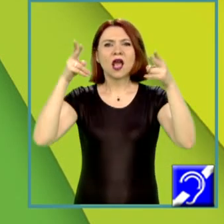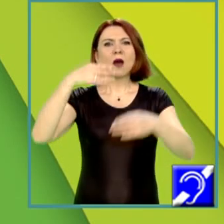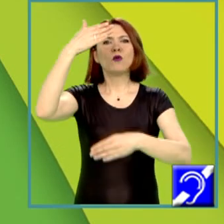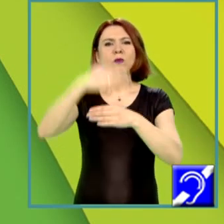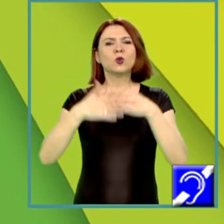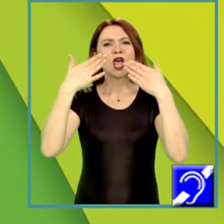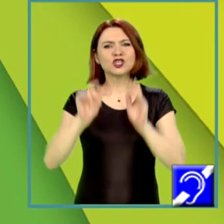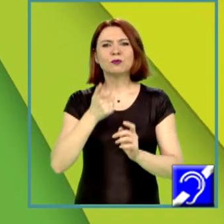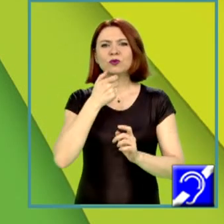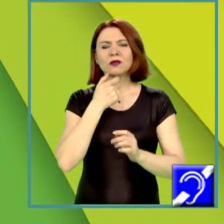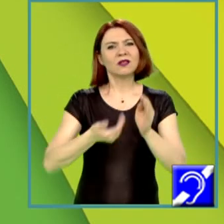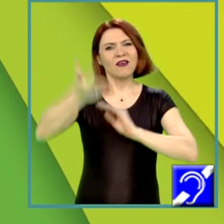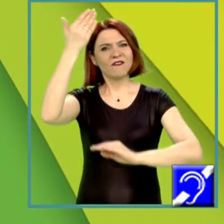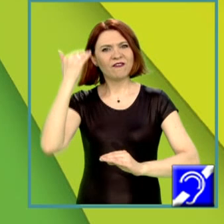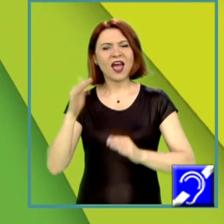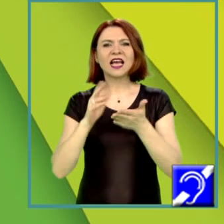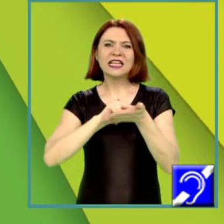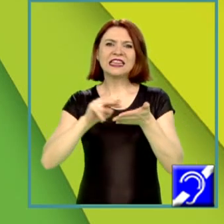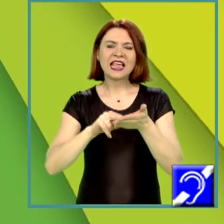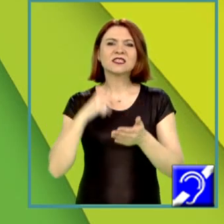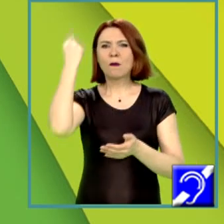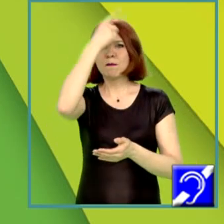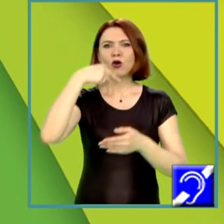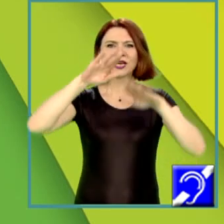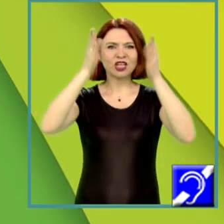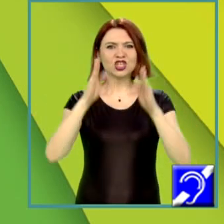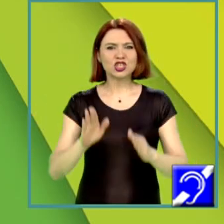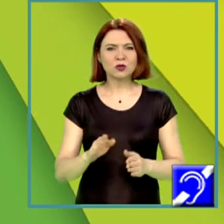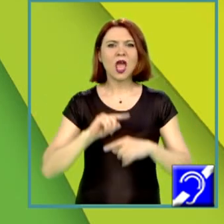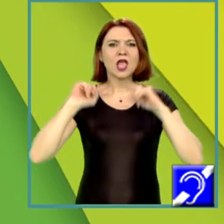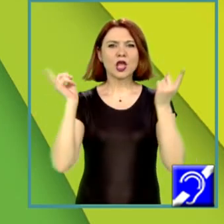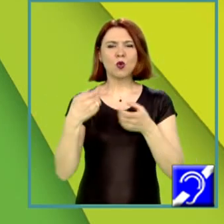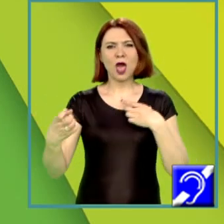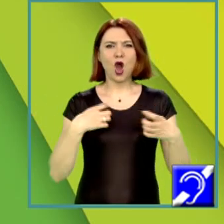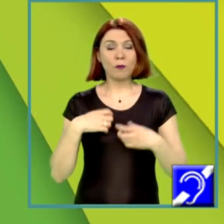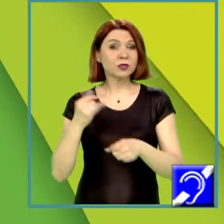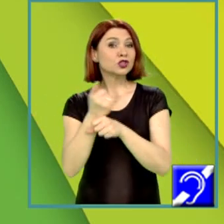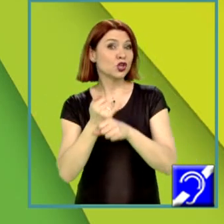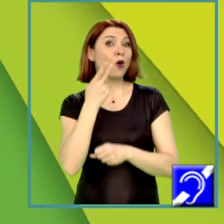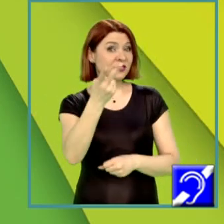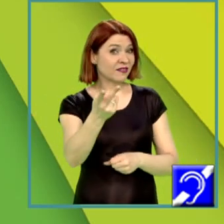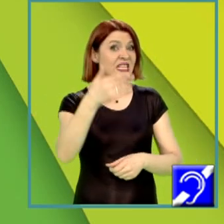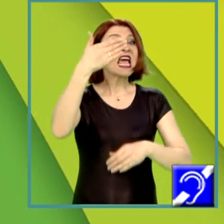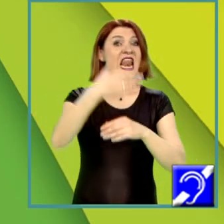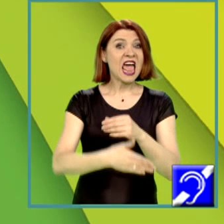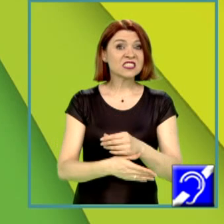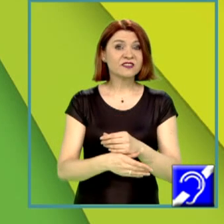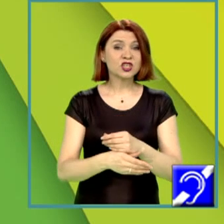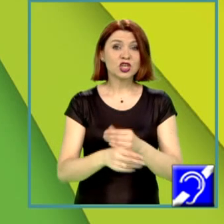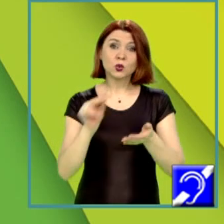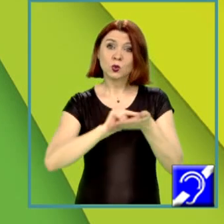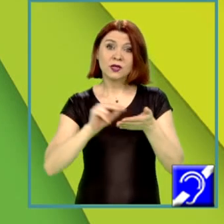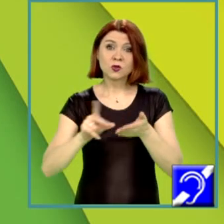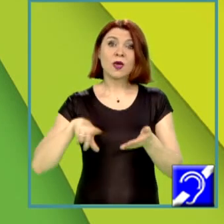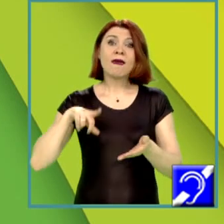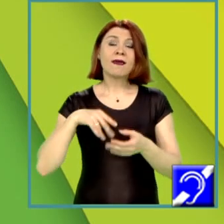început de veac text cuprinzând volumul portrete și siluete din lumea operei și observați că la sfârșitul lui